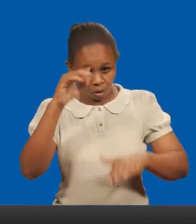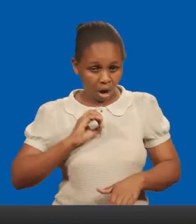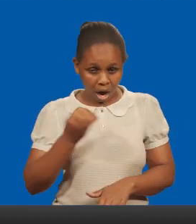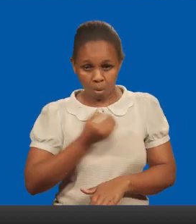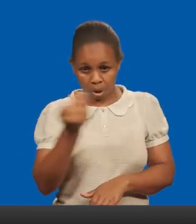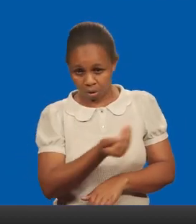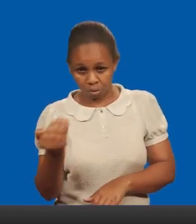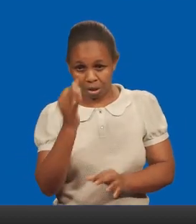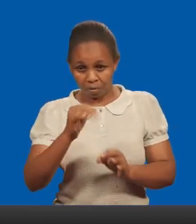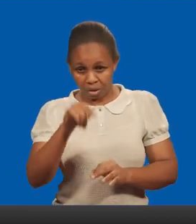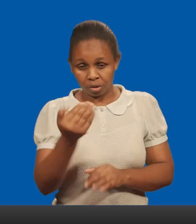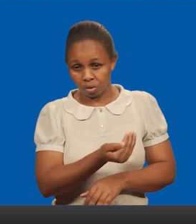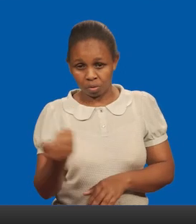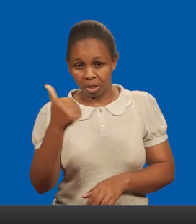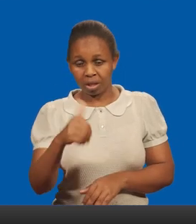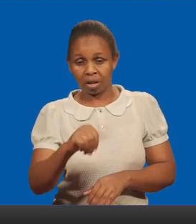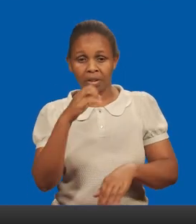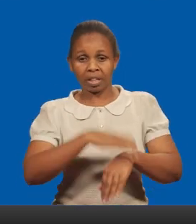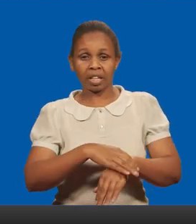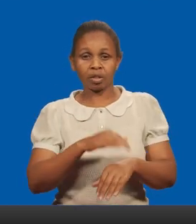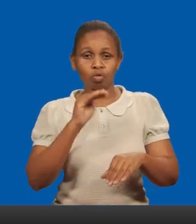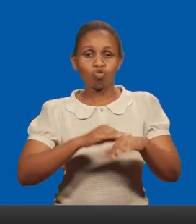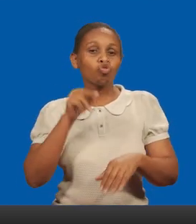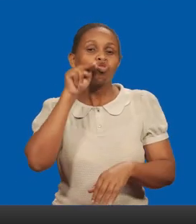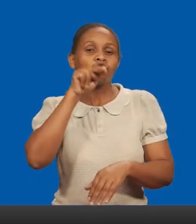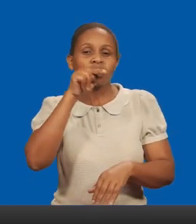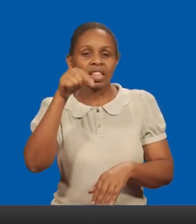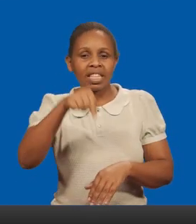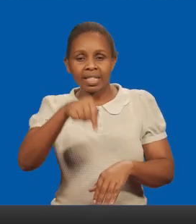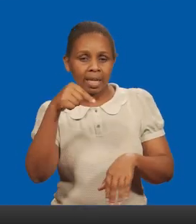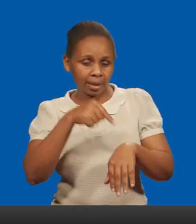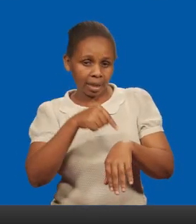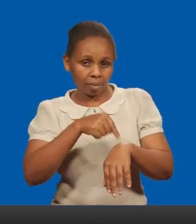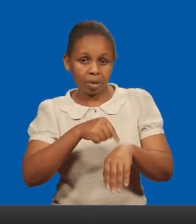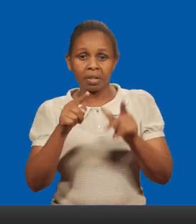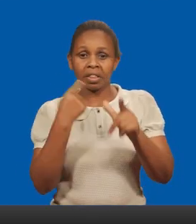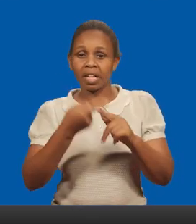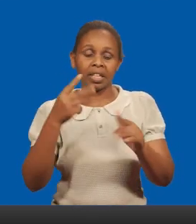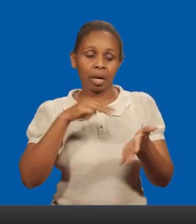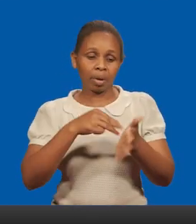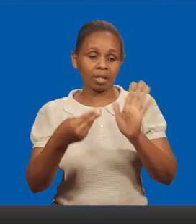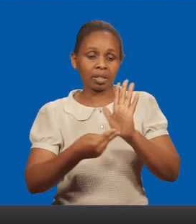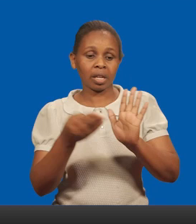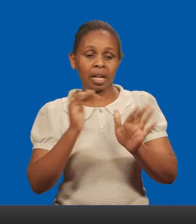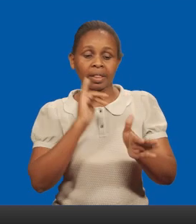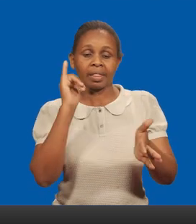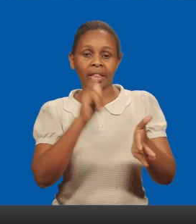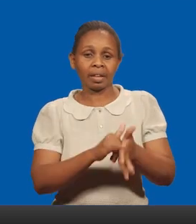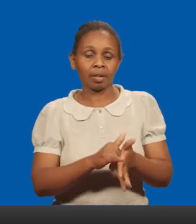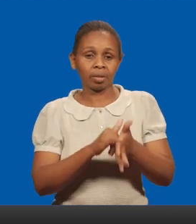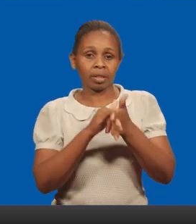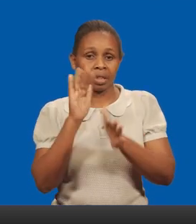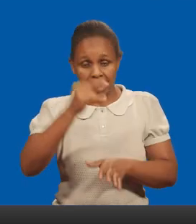children. If these children do not get good nutrition at this time, it